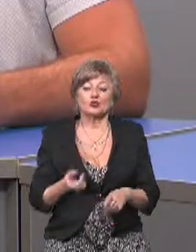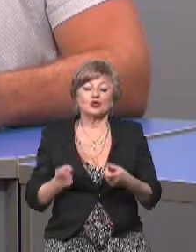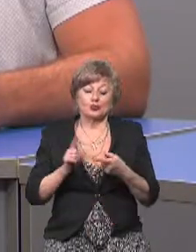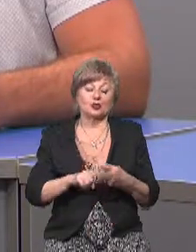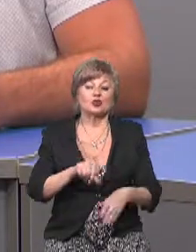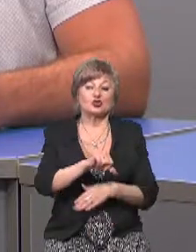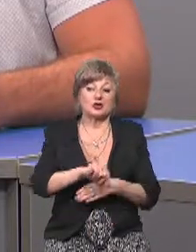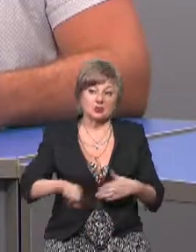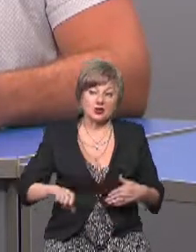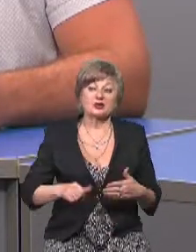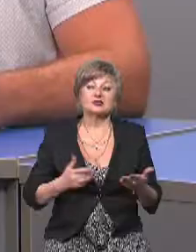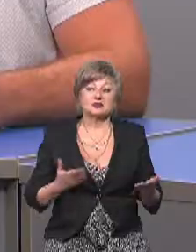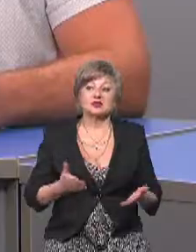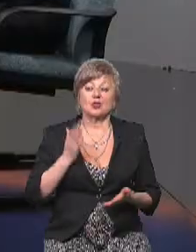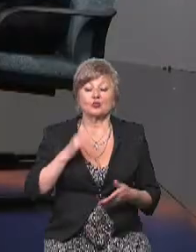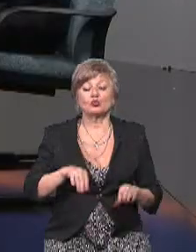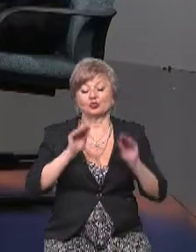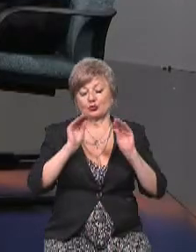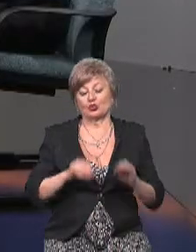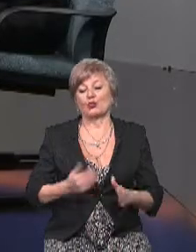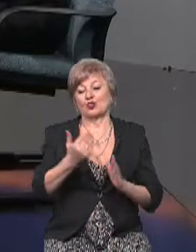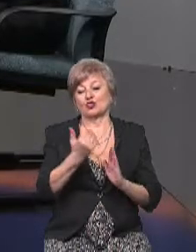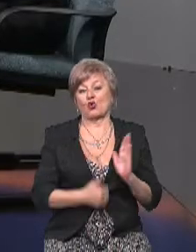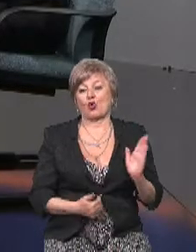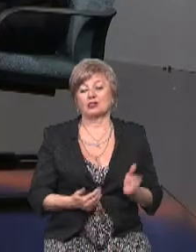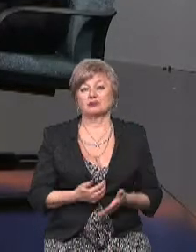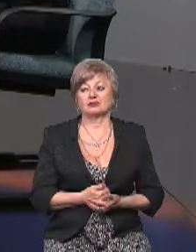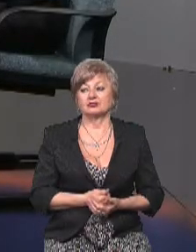митниця, то я думаю, що буде складено протокол про порушення митних правил.